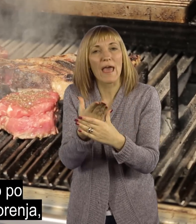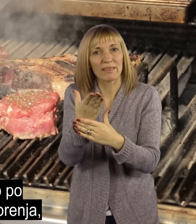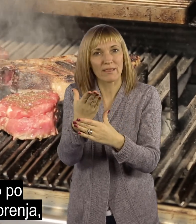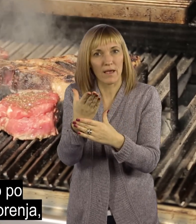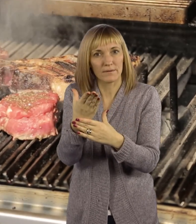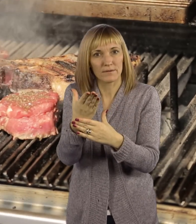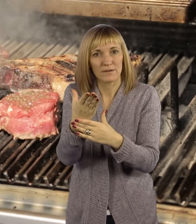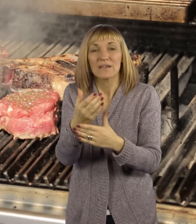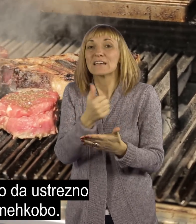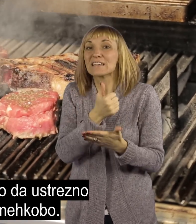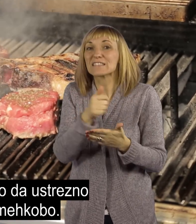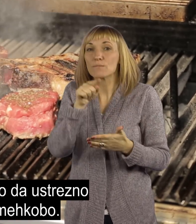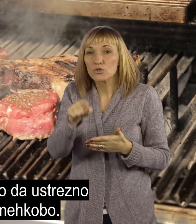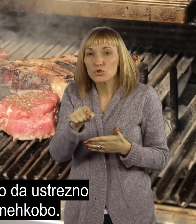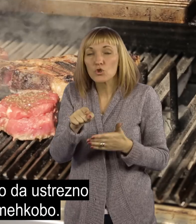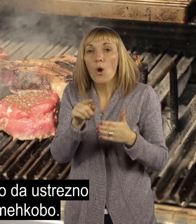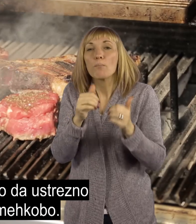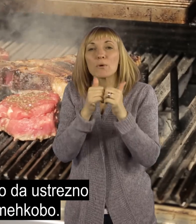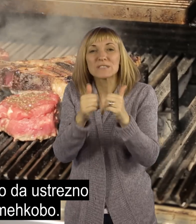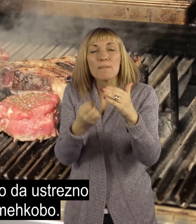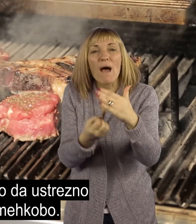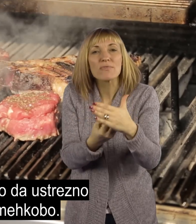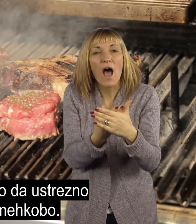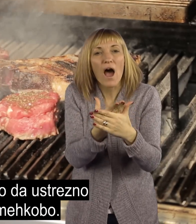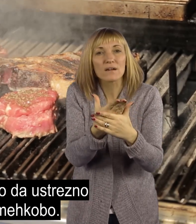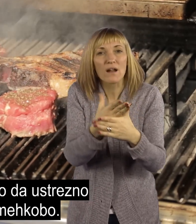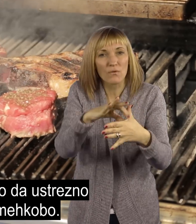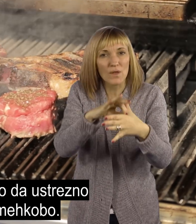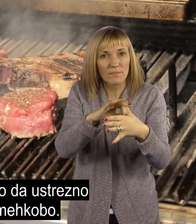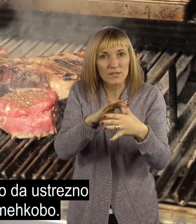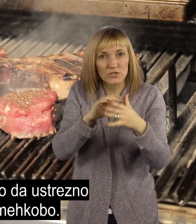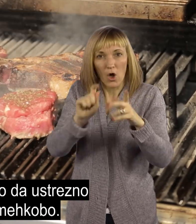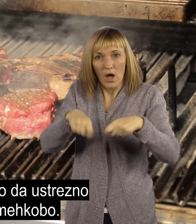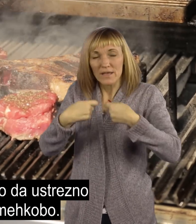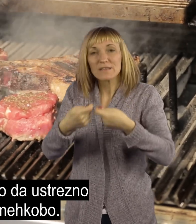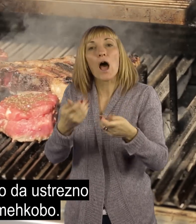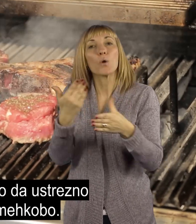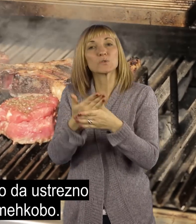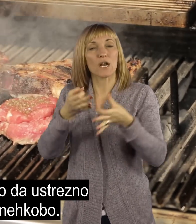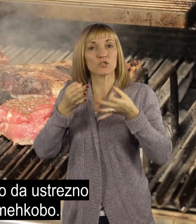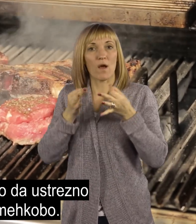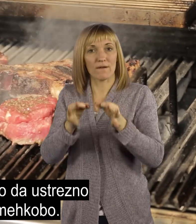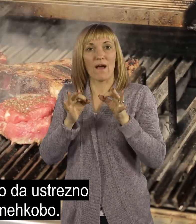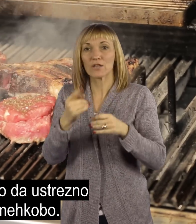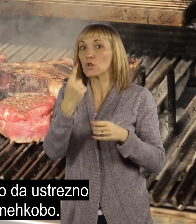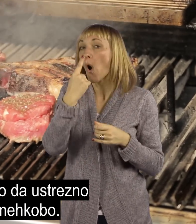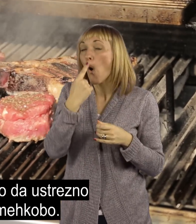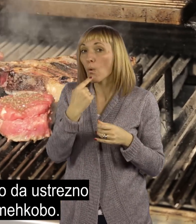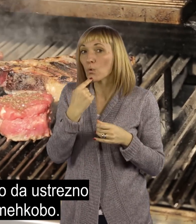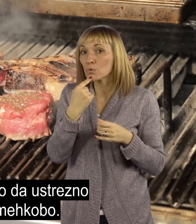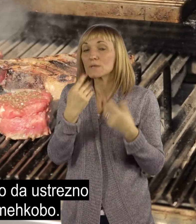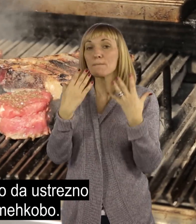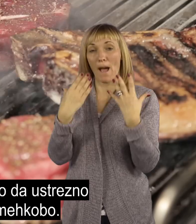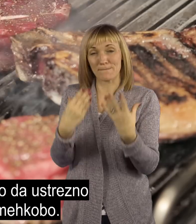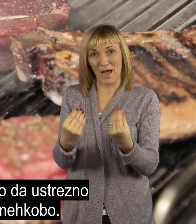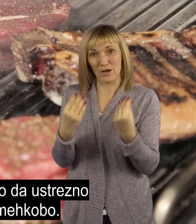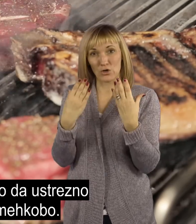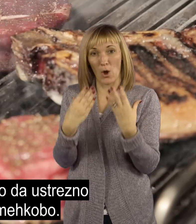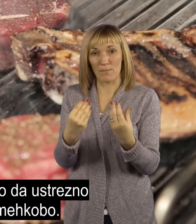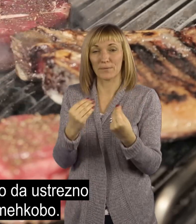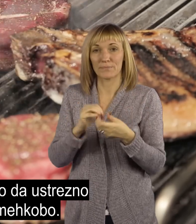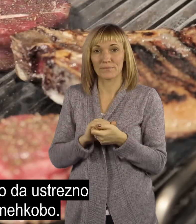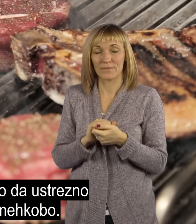zorenja, kajti le zorjeno meso lahko da potem ustrezno kvaliteto,